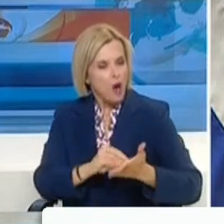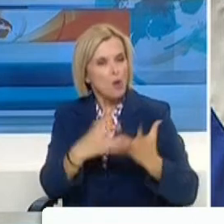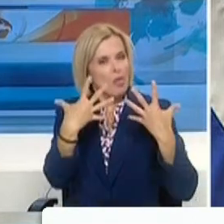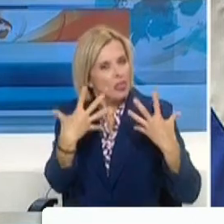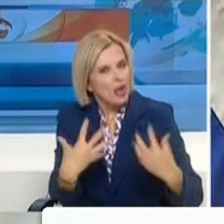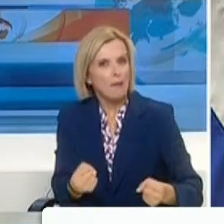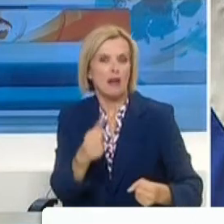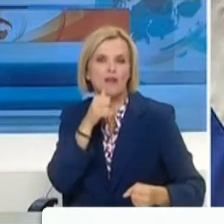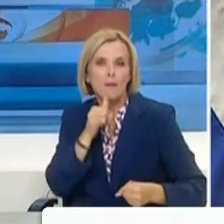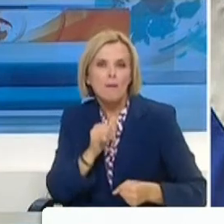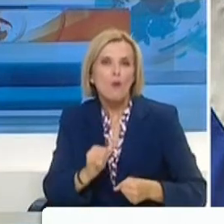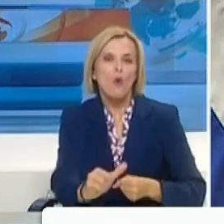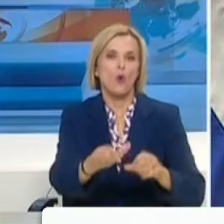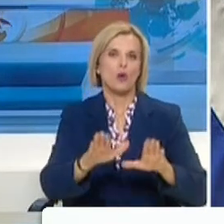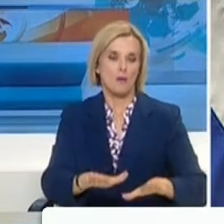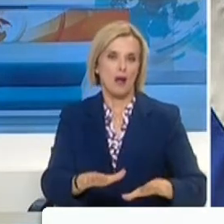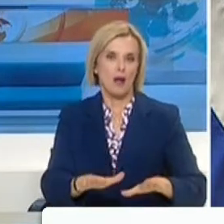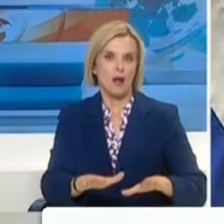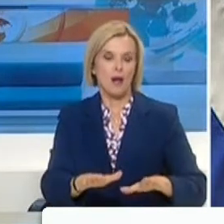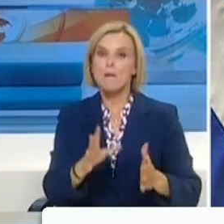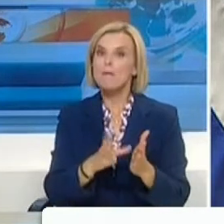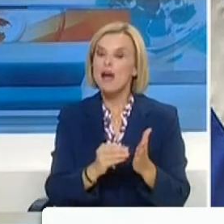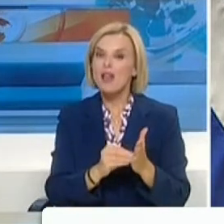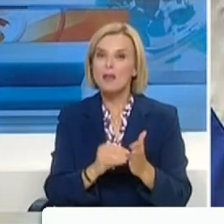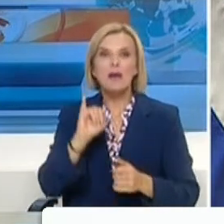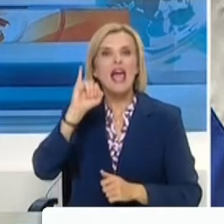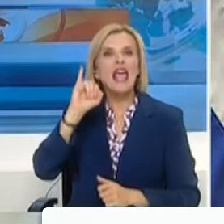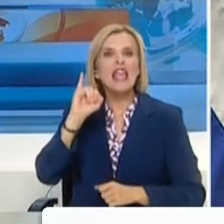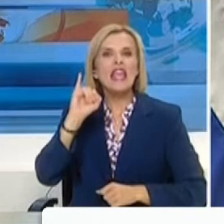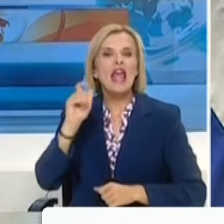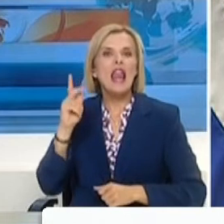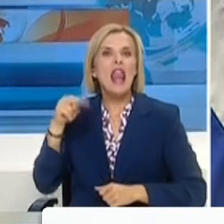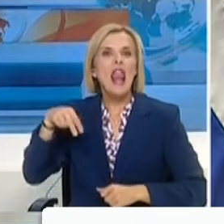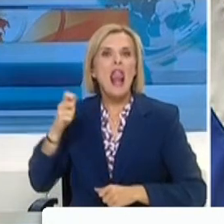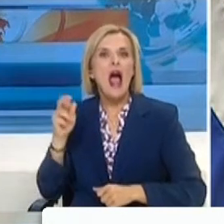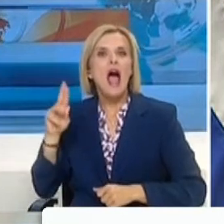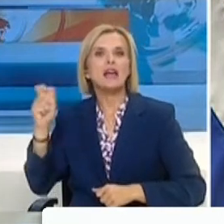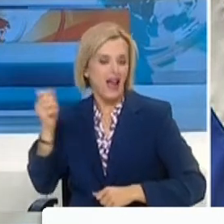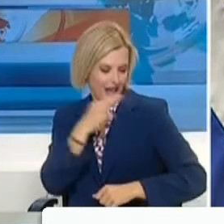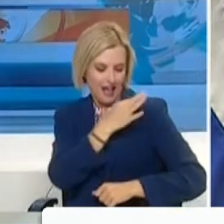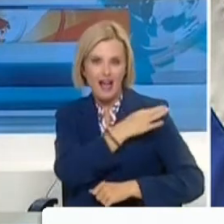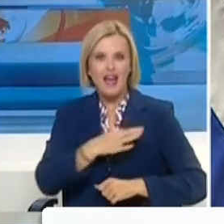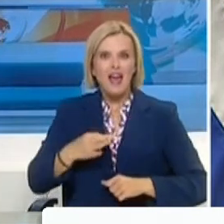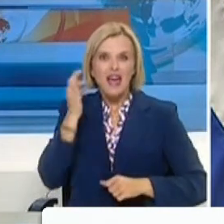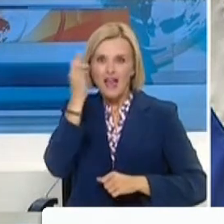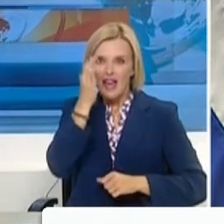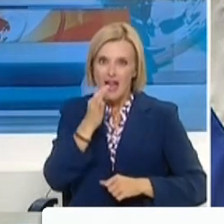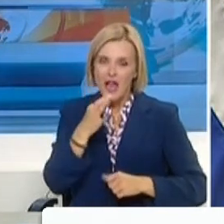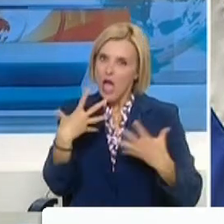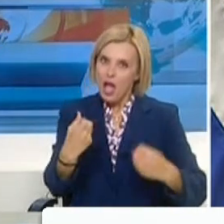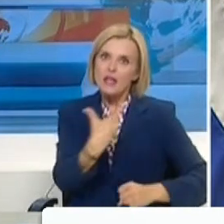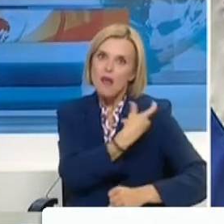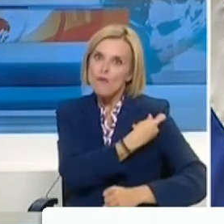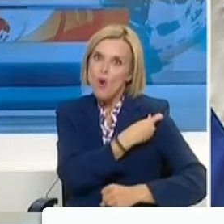την λαρά έχουμε επιτυχημένα εμβόλια και όμως δεν έχει εξαφανιστεί ακόμα εντελώς και λόγω της δυσπιστίας, λόγω των fake news για τα